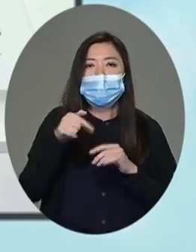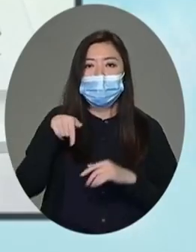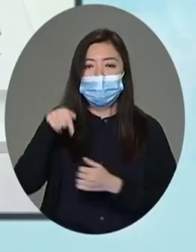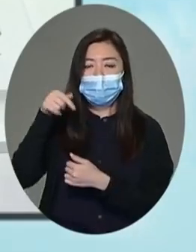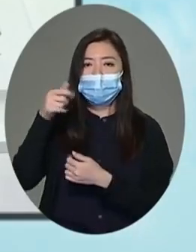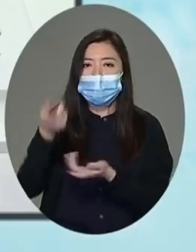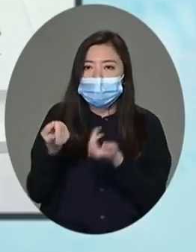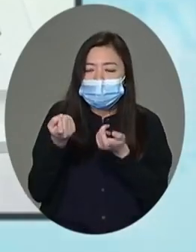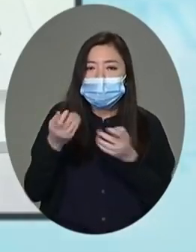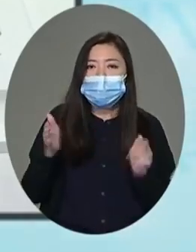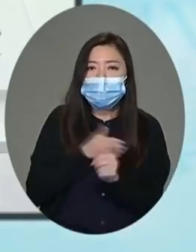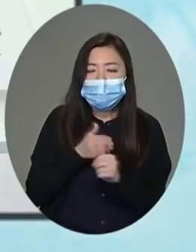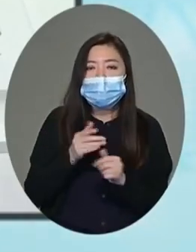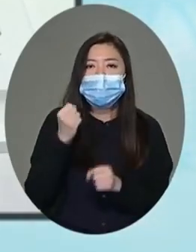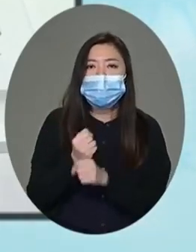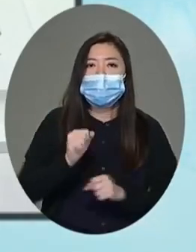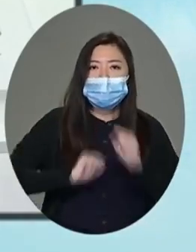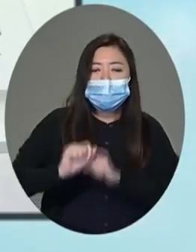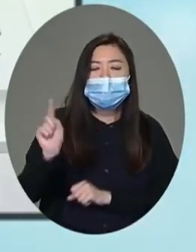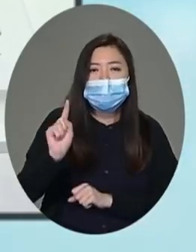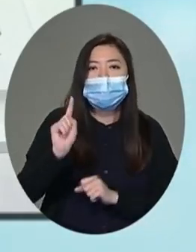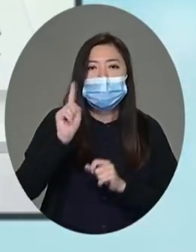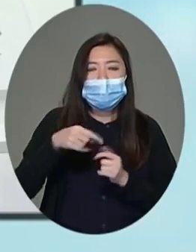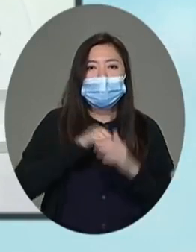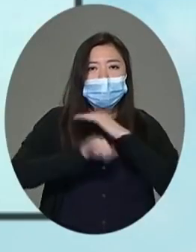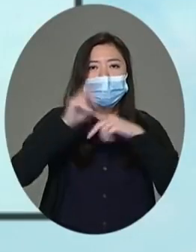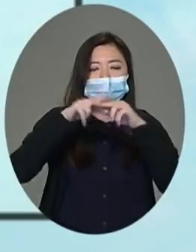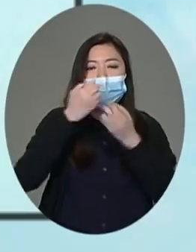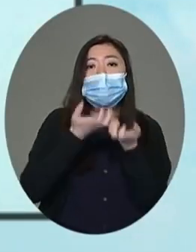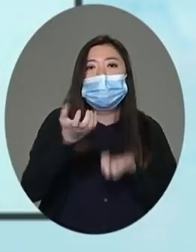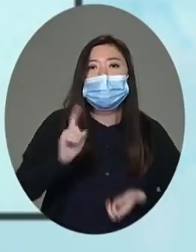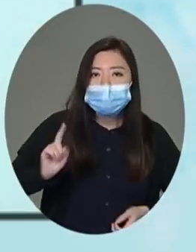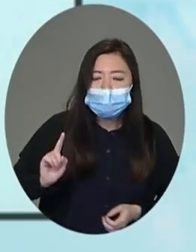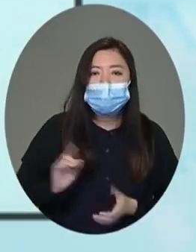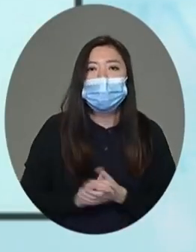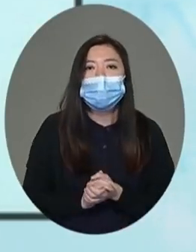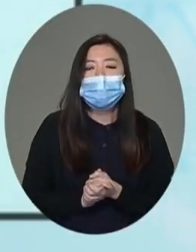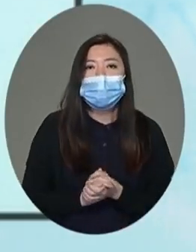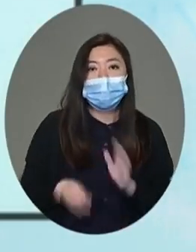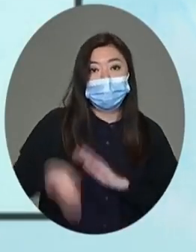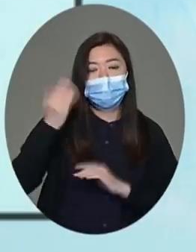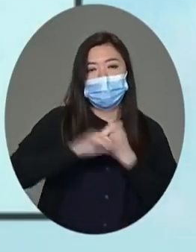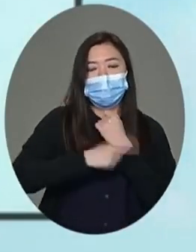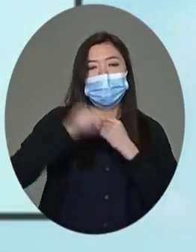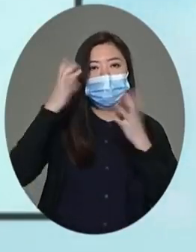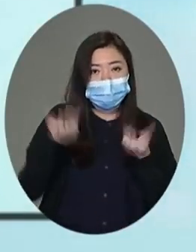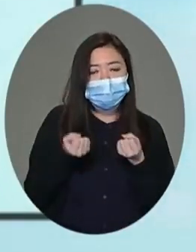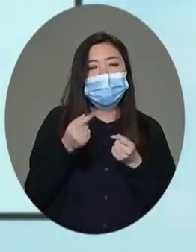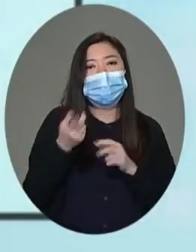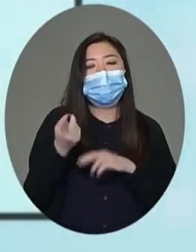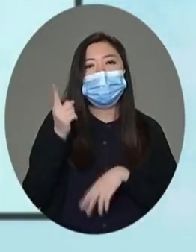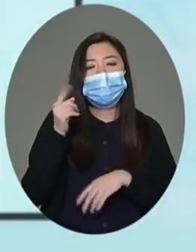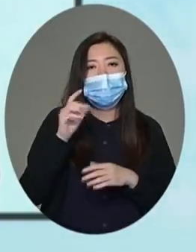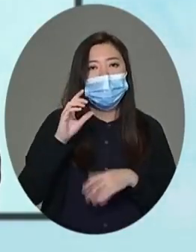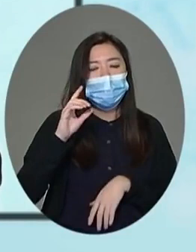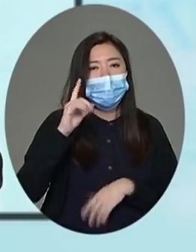究竟煽惑他人做出了什么行为去分裂国家。另外，法庭早前决定接纳岭南大学历史